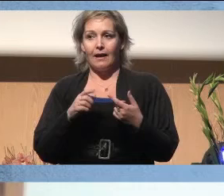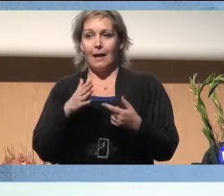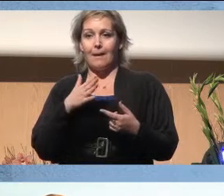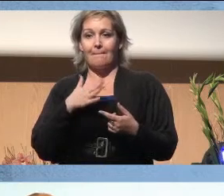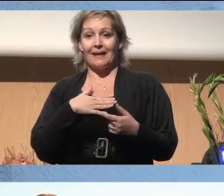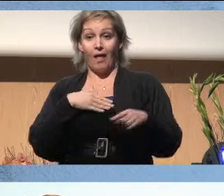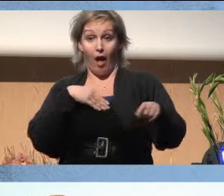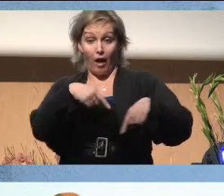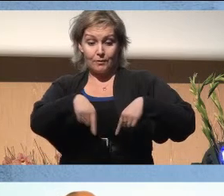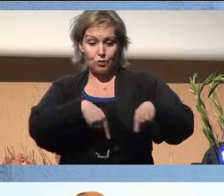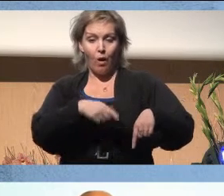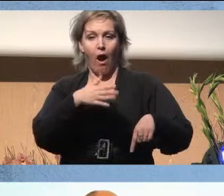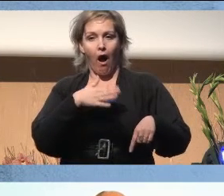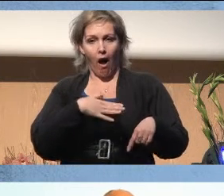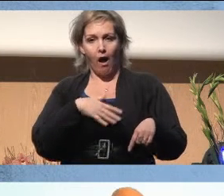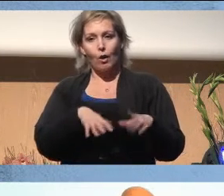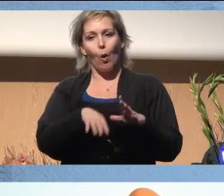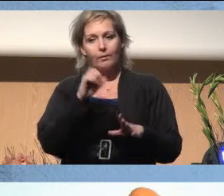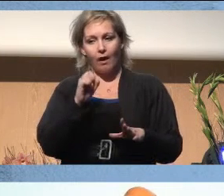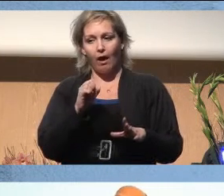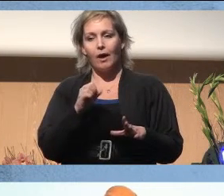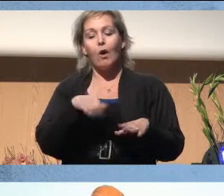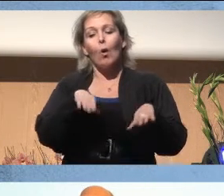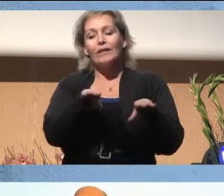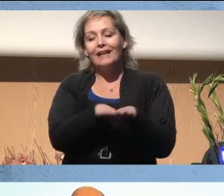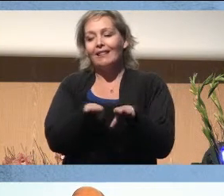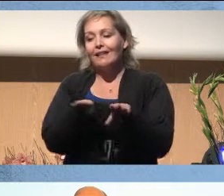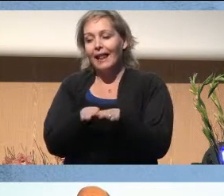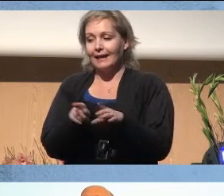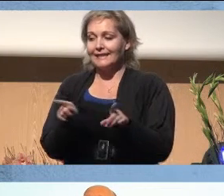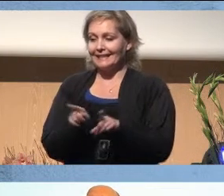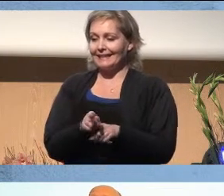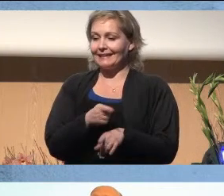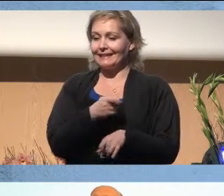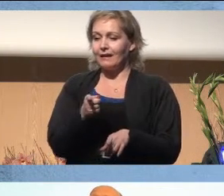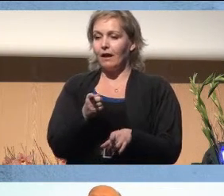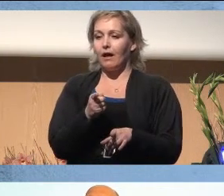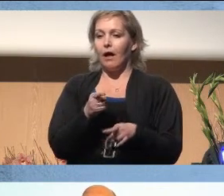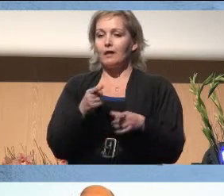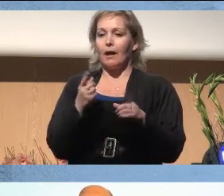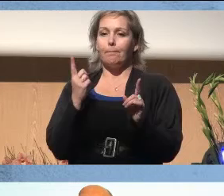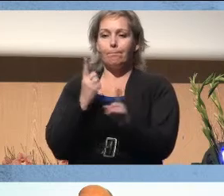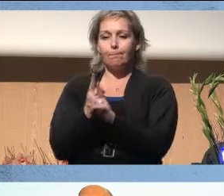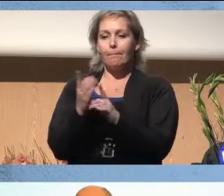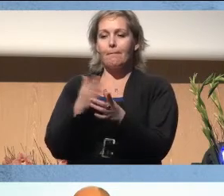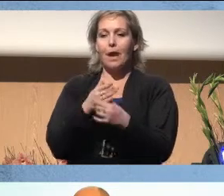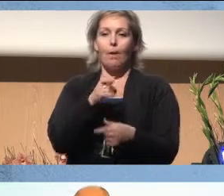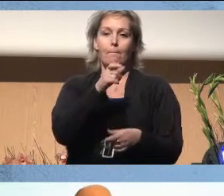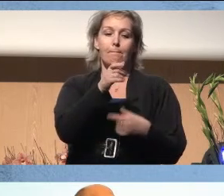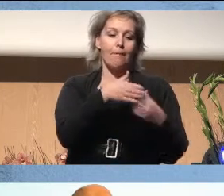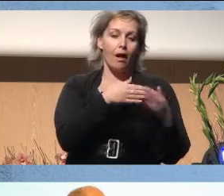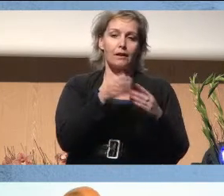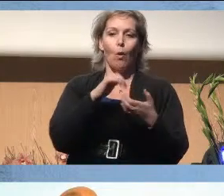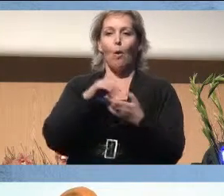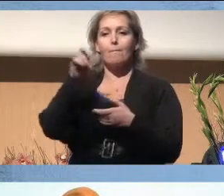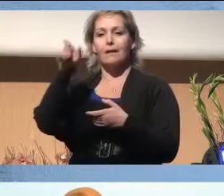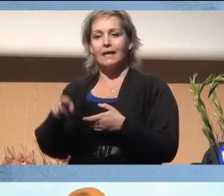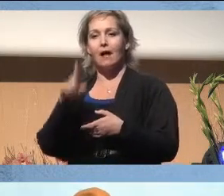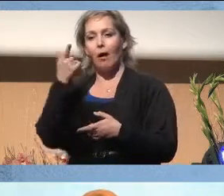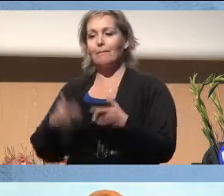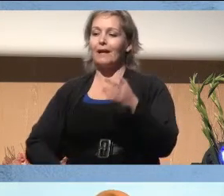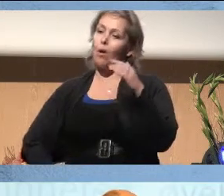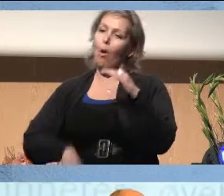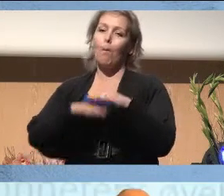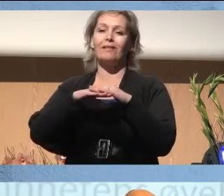Min administrasjon har i oppdrag å tilrettelegge slik at møte mellom pasient og behandler kan bli